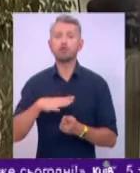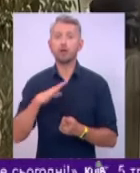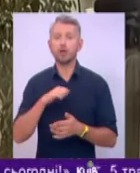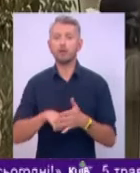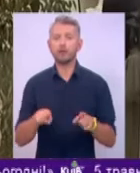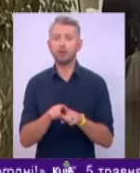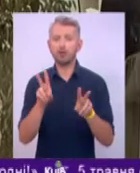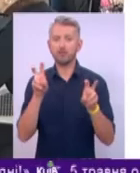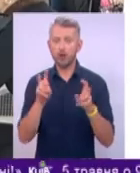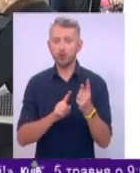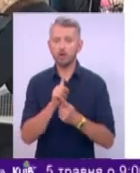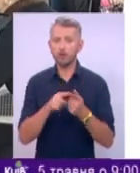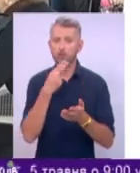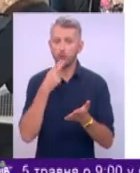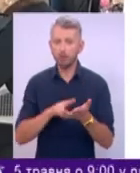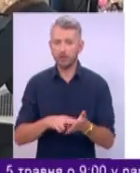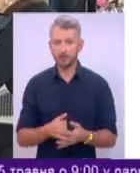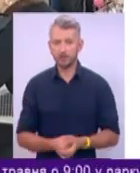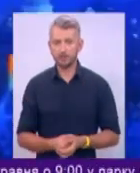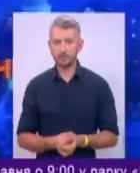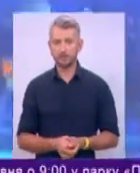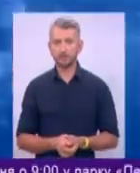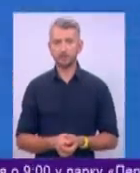чекати від так званої реформи прописки?